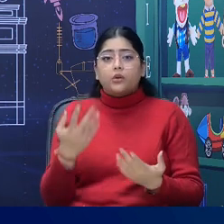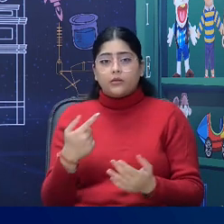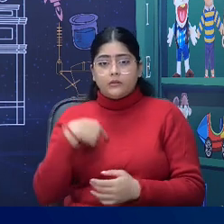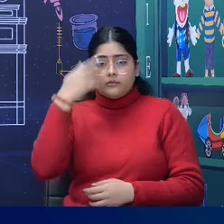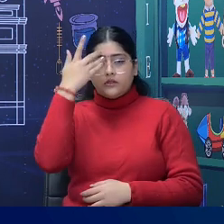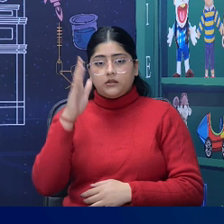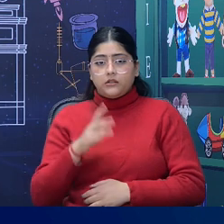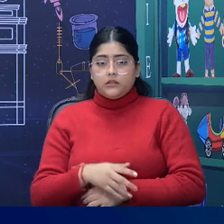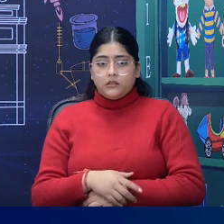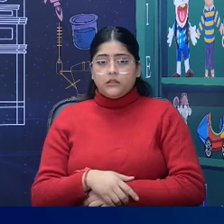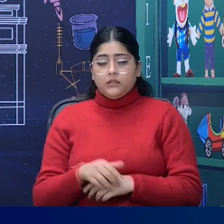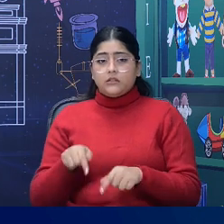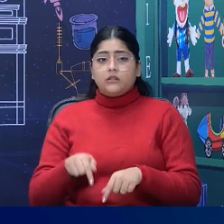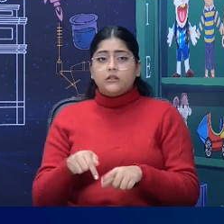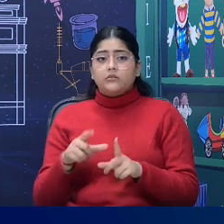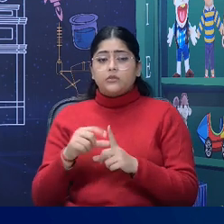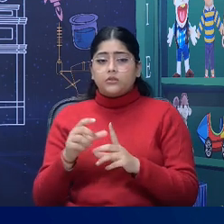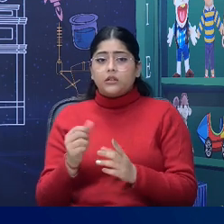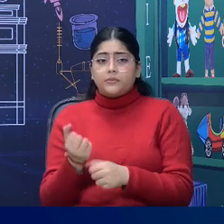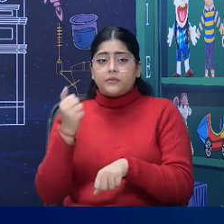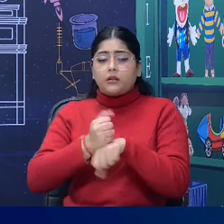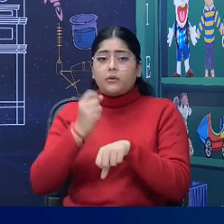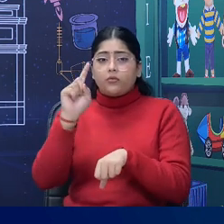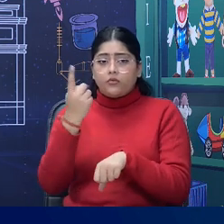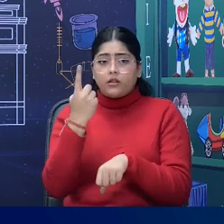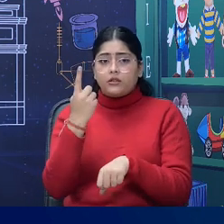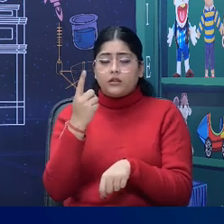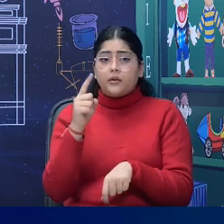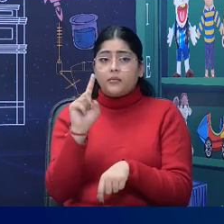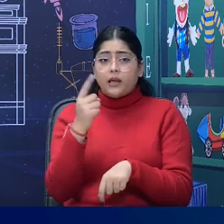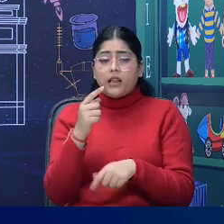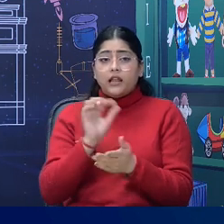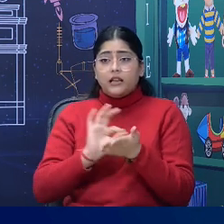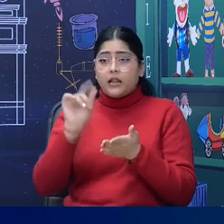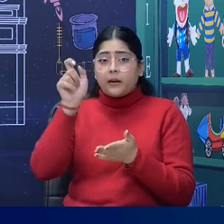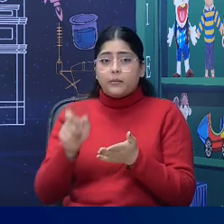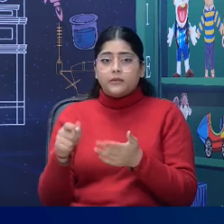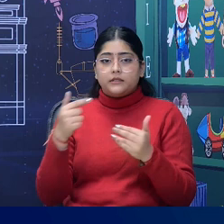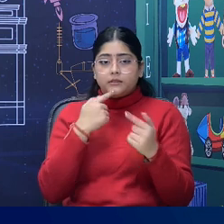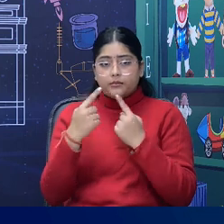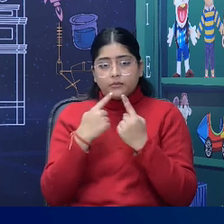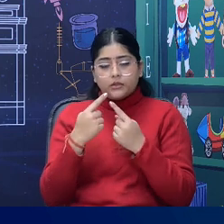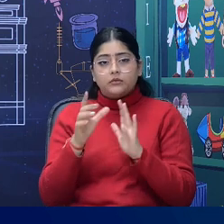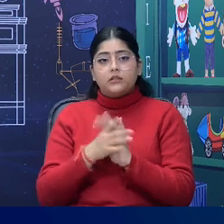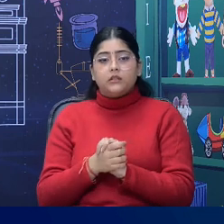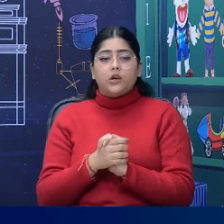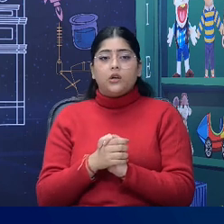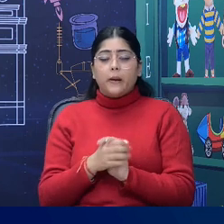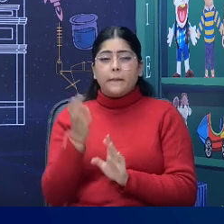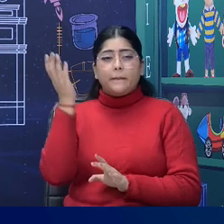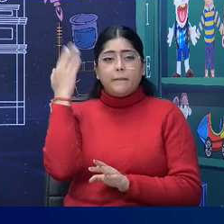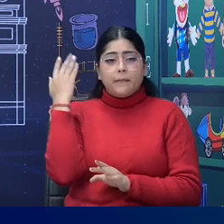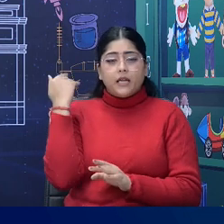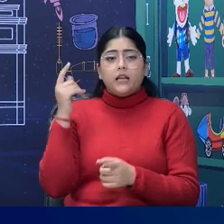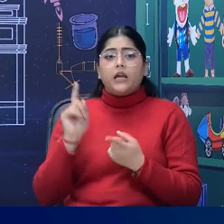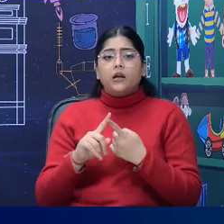उतना धारदार नहीं होता उन्होंने पहले उसको स्थापित किया कि एक व्यक्ति लेखक से बात कर रहा है और लेखक से अपनी पूर्व पीठी का बता रहा है मतलब पूर्व